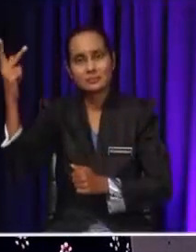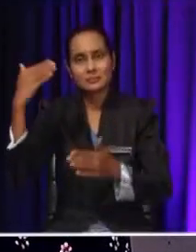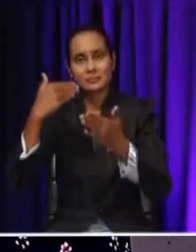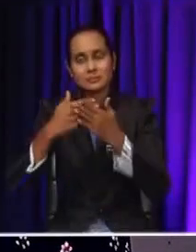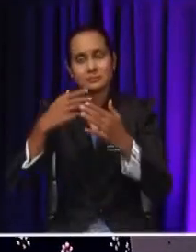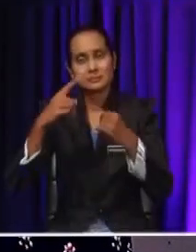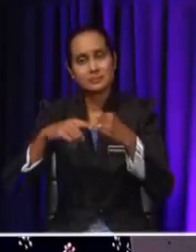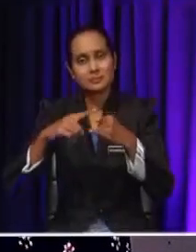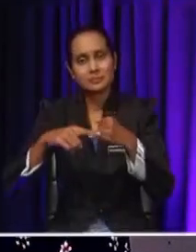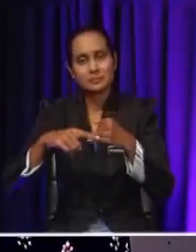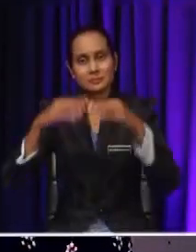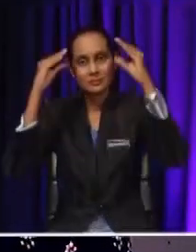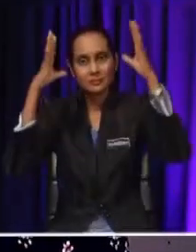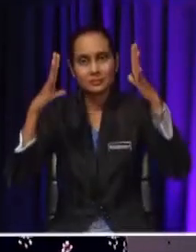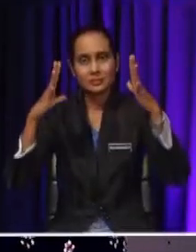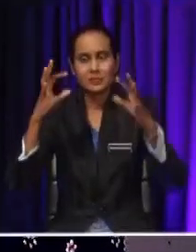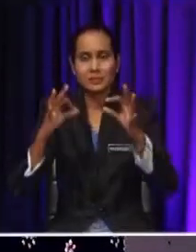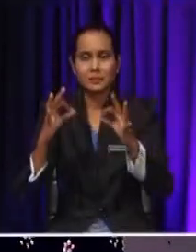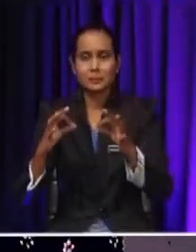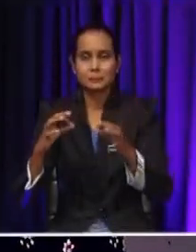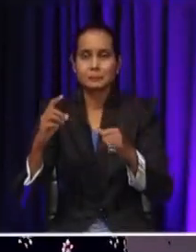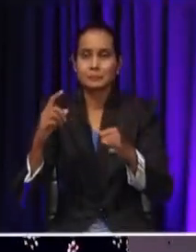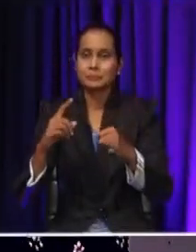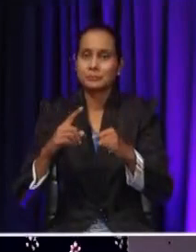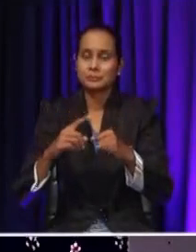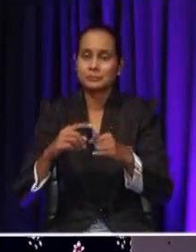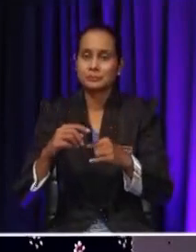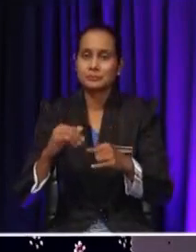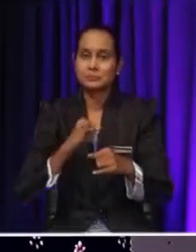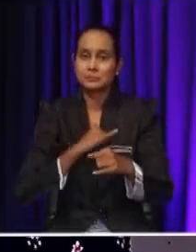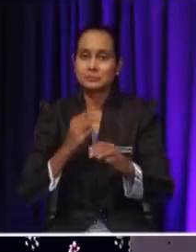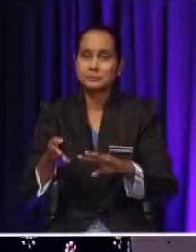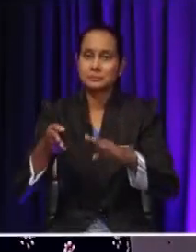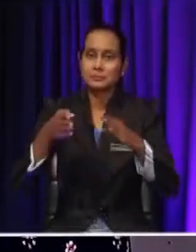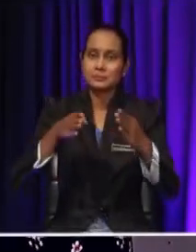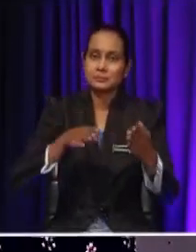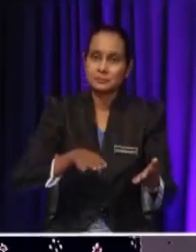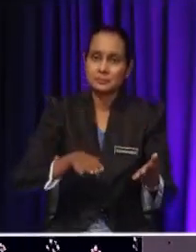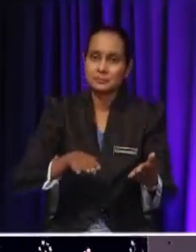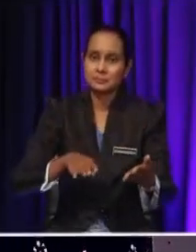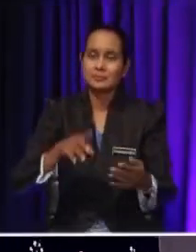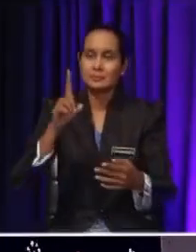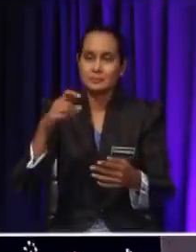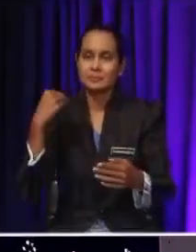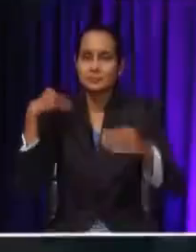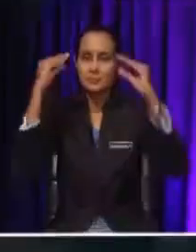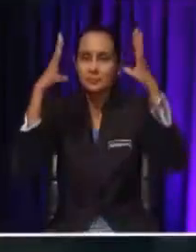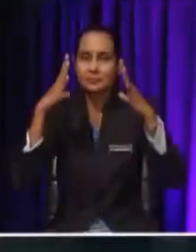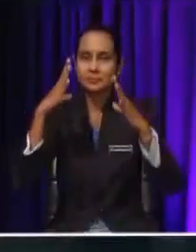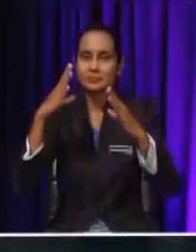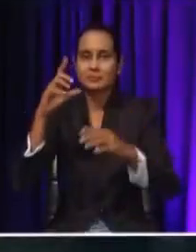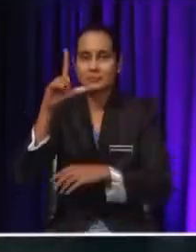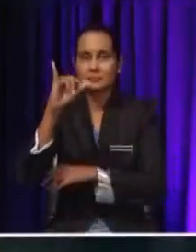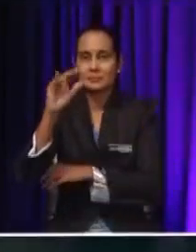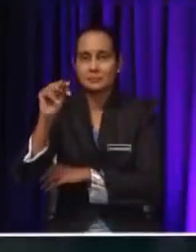cikgukan kalau saya andai kata satu hari nanti saya meninggal dunia Akmal akan kata ecek Bu Linda mistis ada perkataan C7